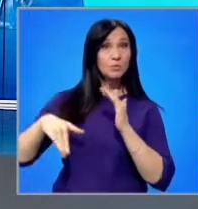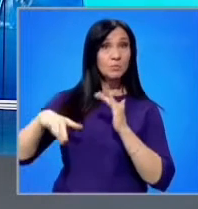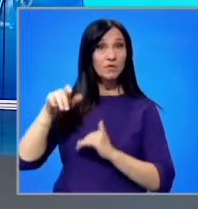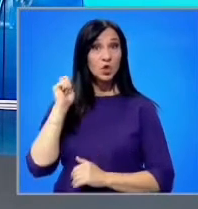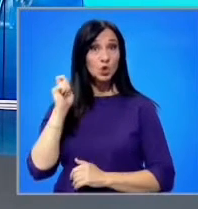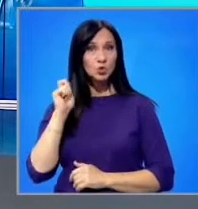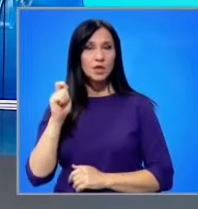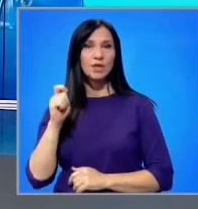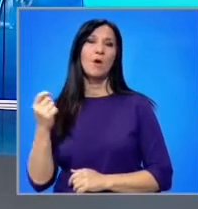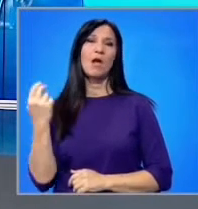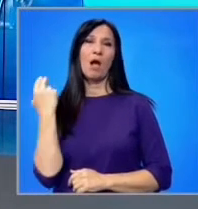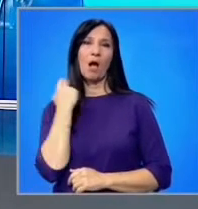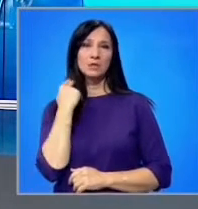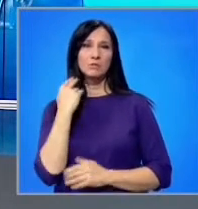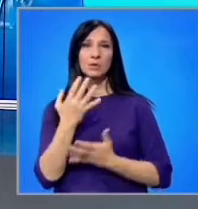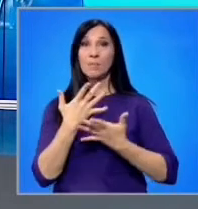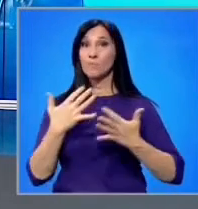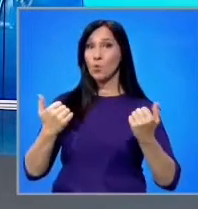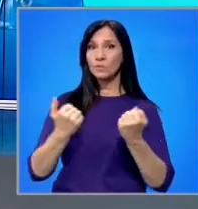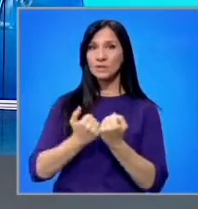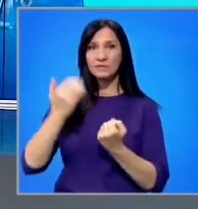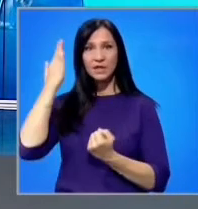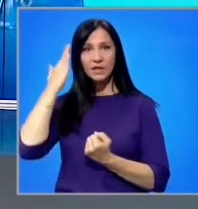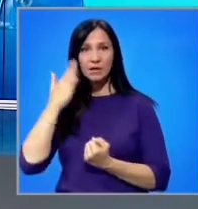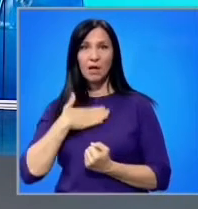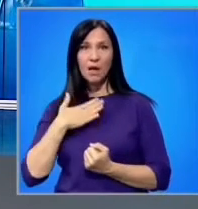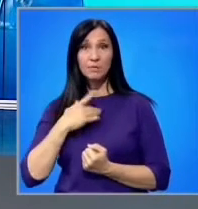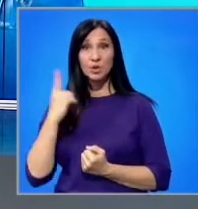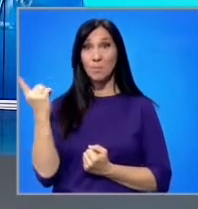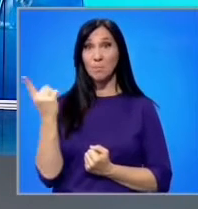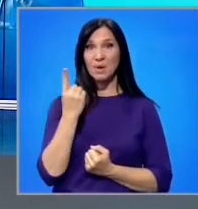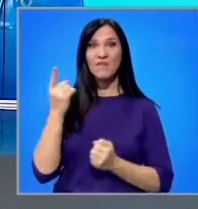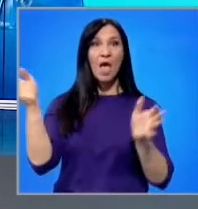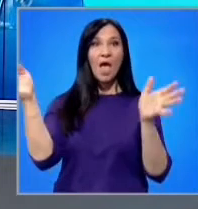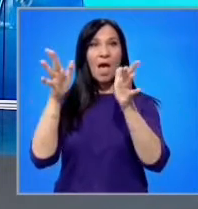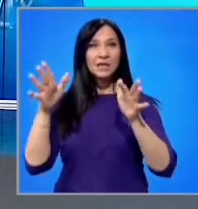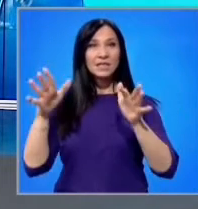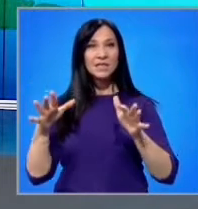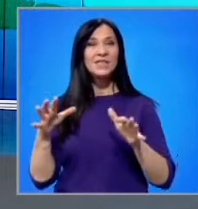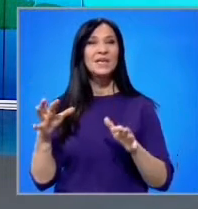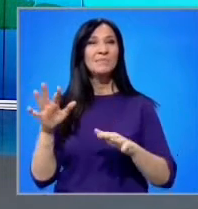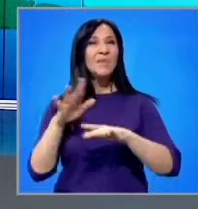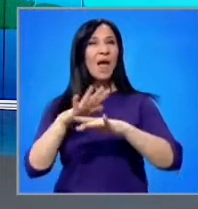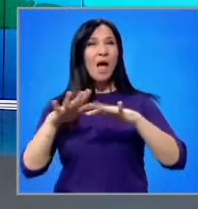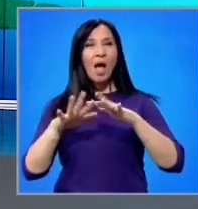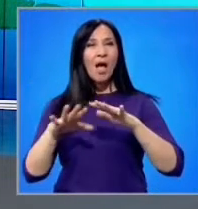в Казанлък. На много места в страната се образуваха и първите есенни слъни.